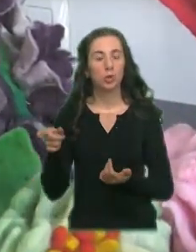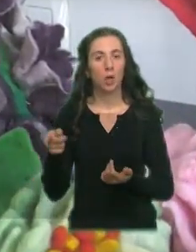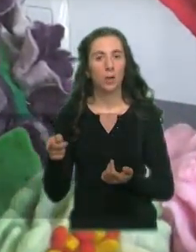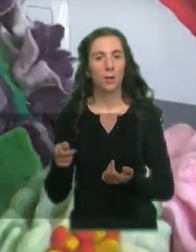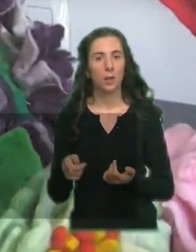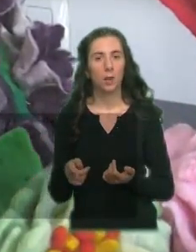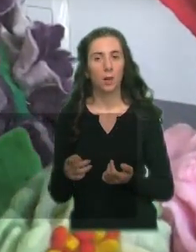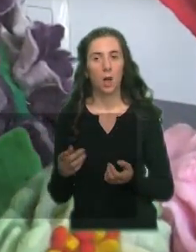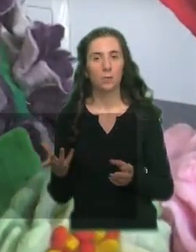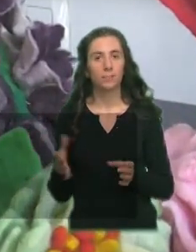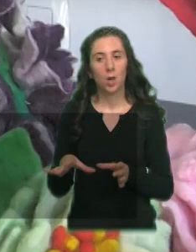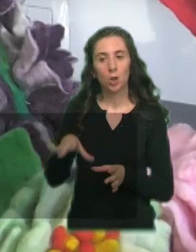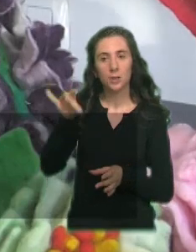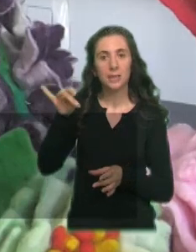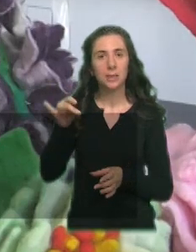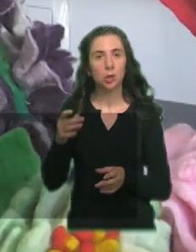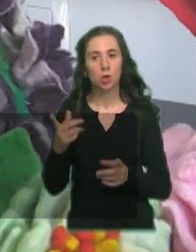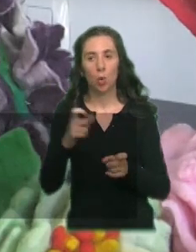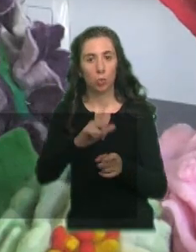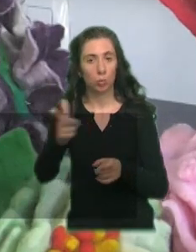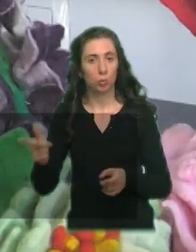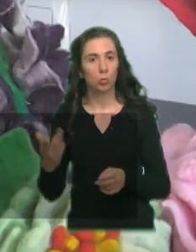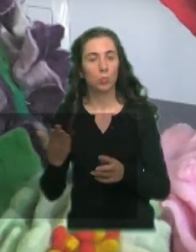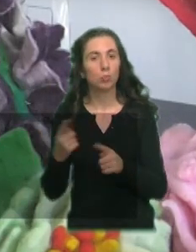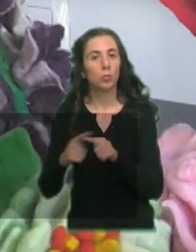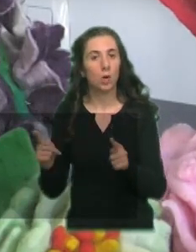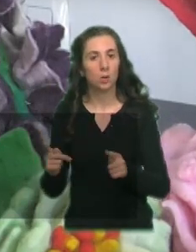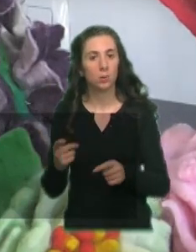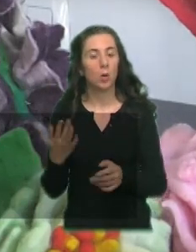ja, dakle upravo ta jedna odgovornost, jedna,